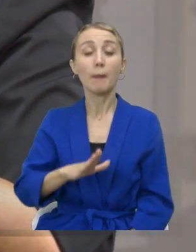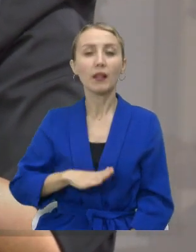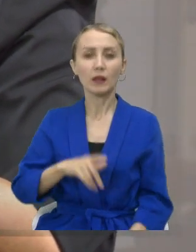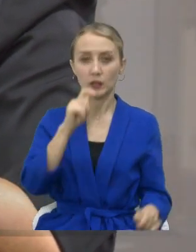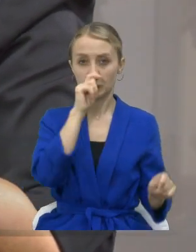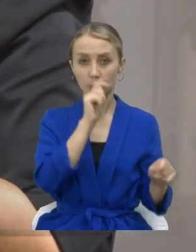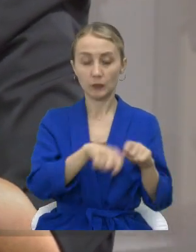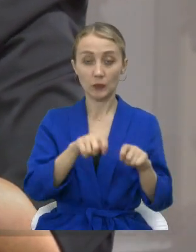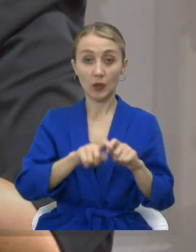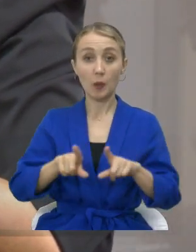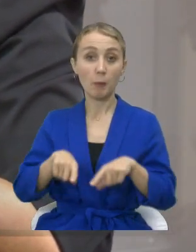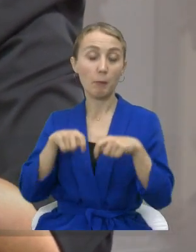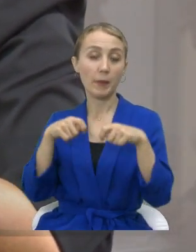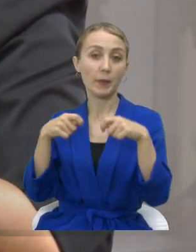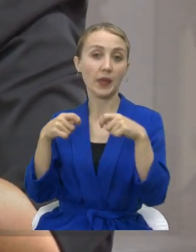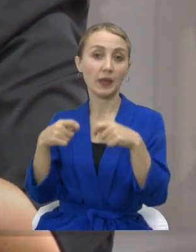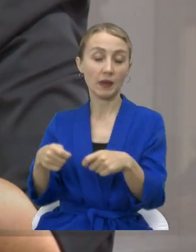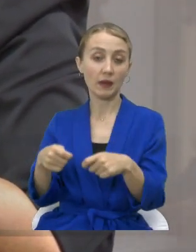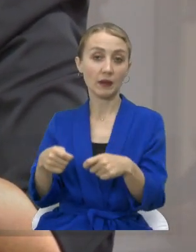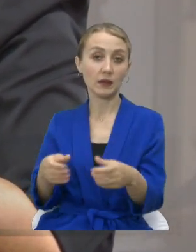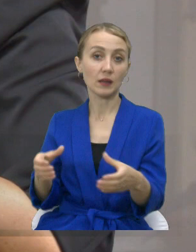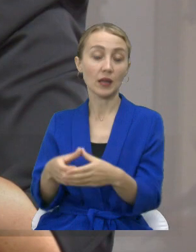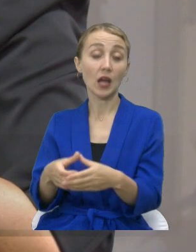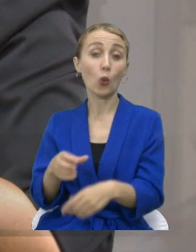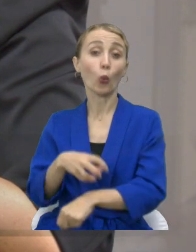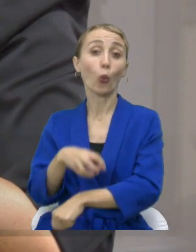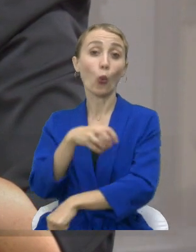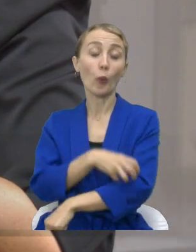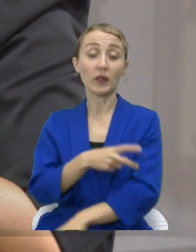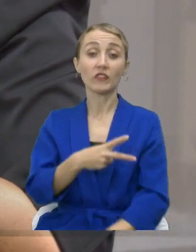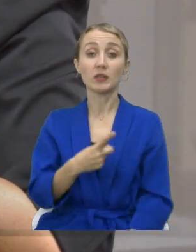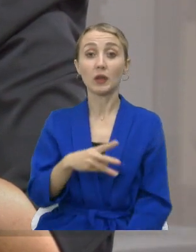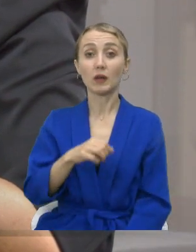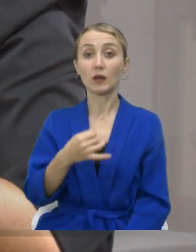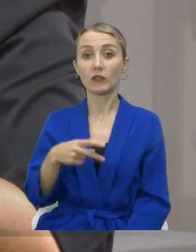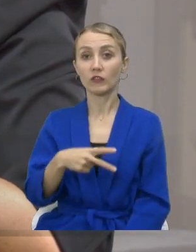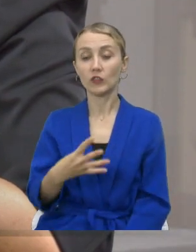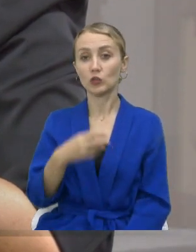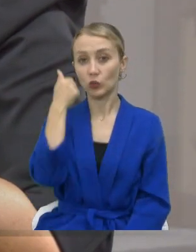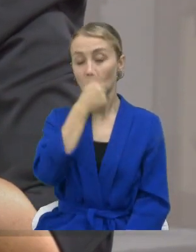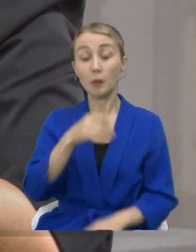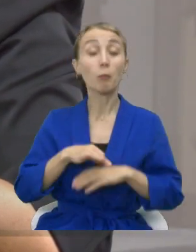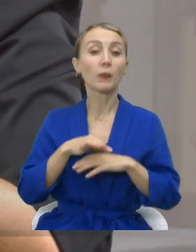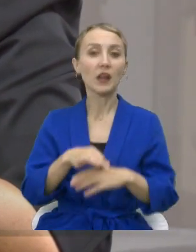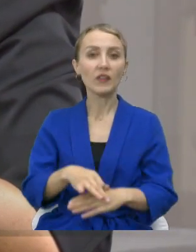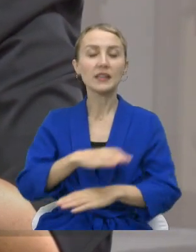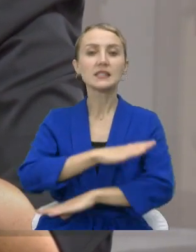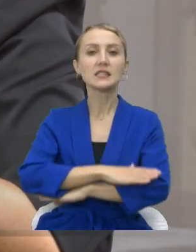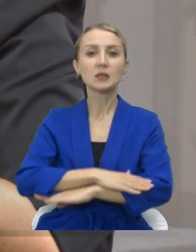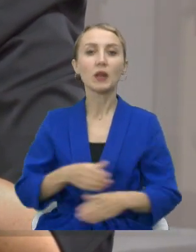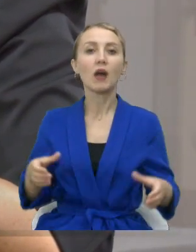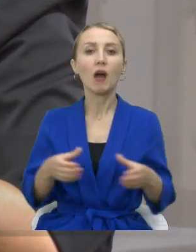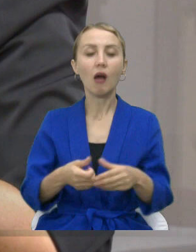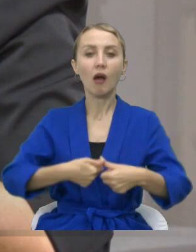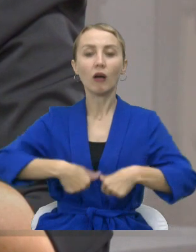расследование, передано дело на рассмотрение дисциплинарной комиссии. 21 мая 2024 года проведена дисциплинарная комиссия,